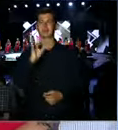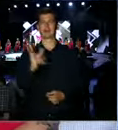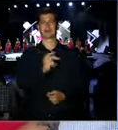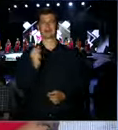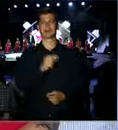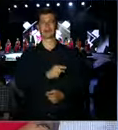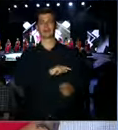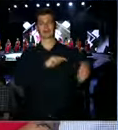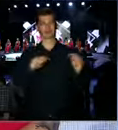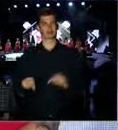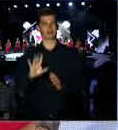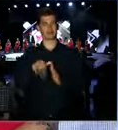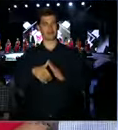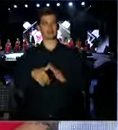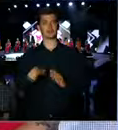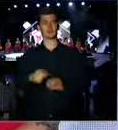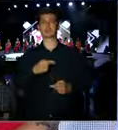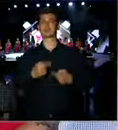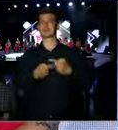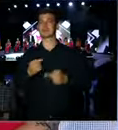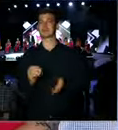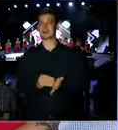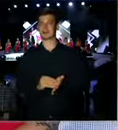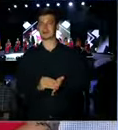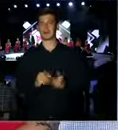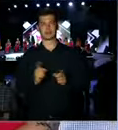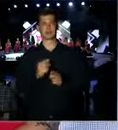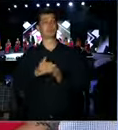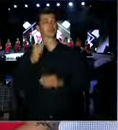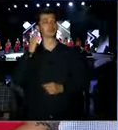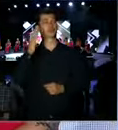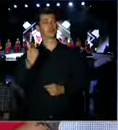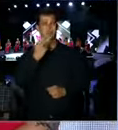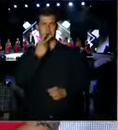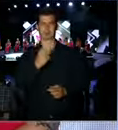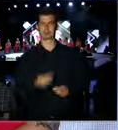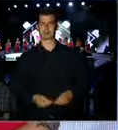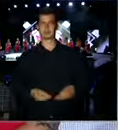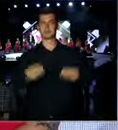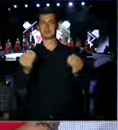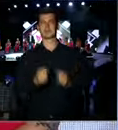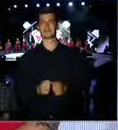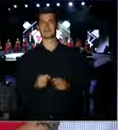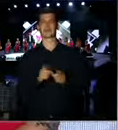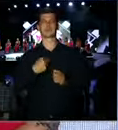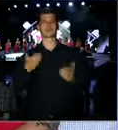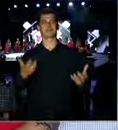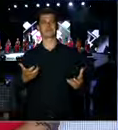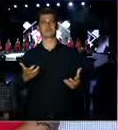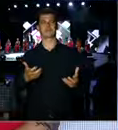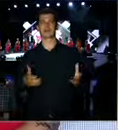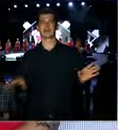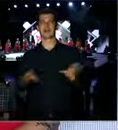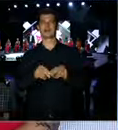do pięknego miasta z tradycją, ale również patrzącego w przyszłość. Chcemy razem